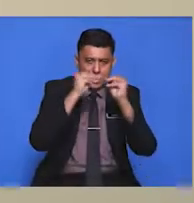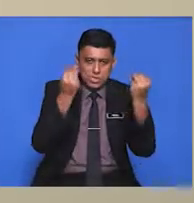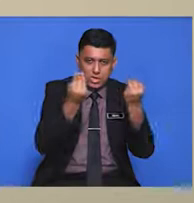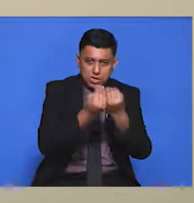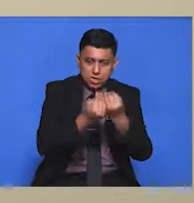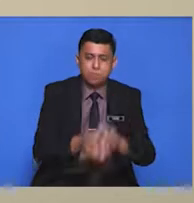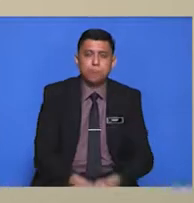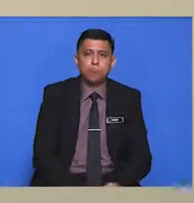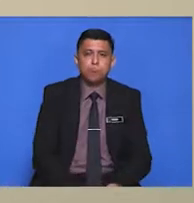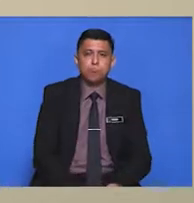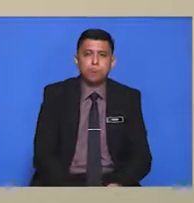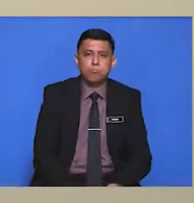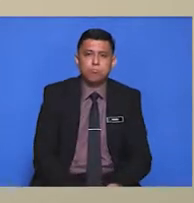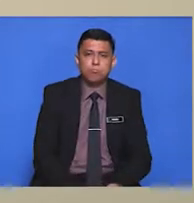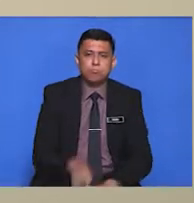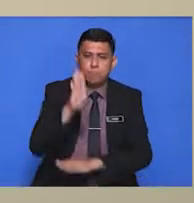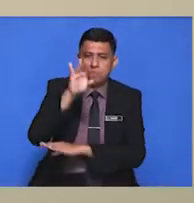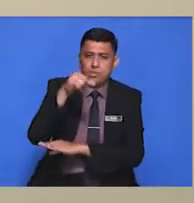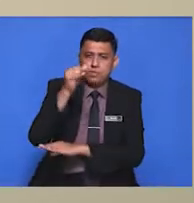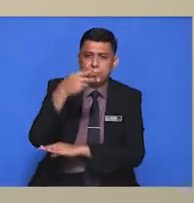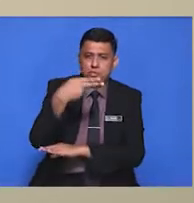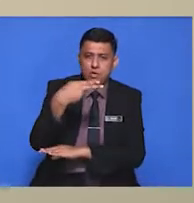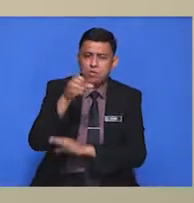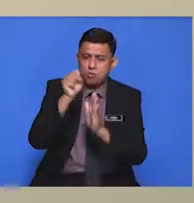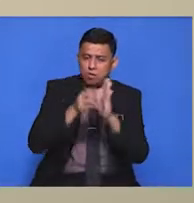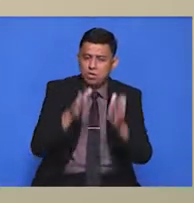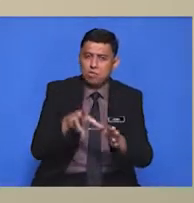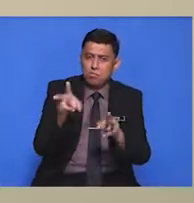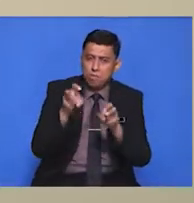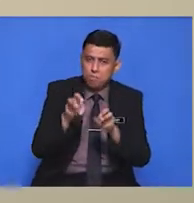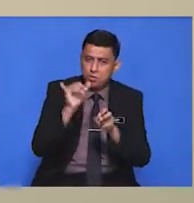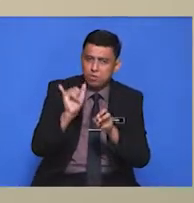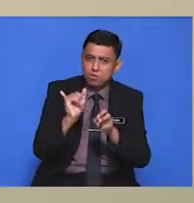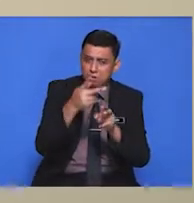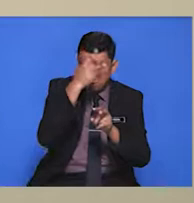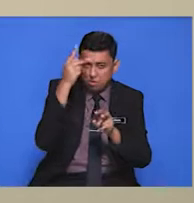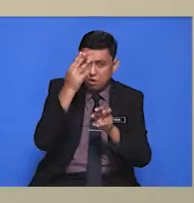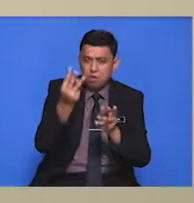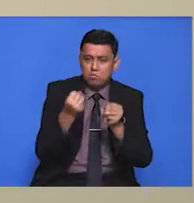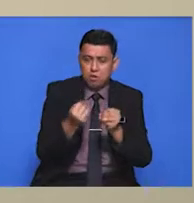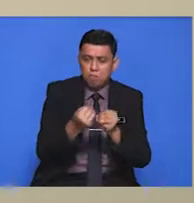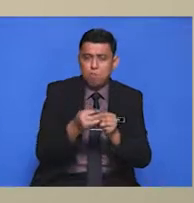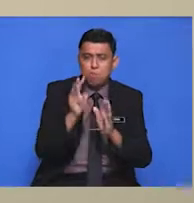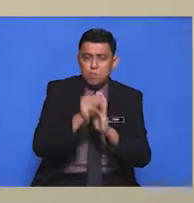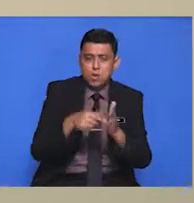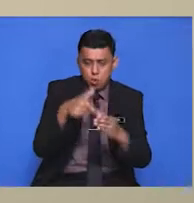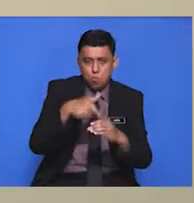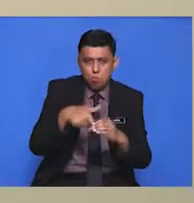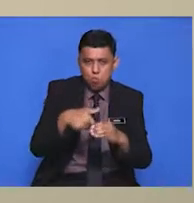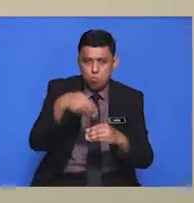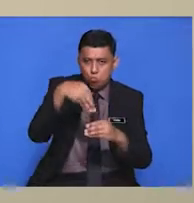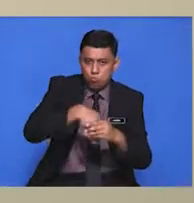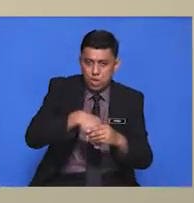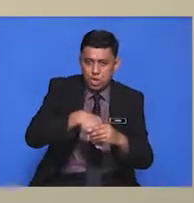tamak kerana hendak melombong di perkampungan orang asli tetapi akhirnya terkorban kerana diserang oleh raksasa